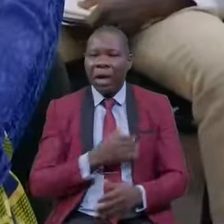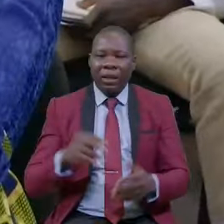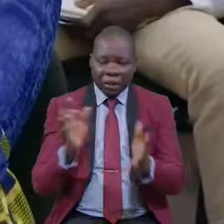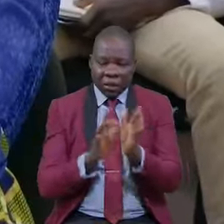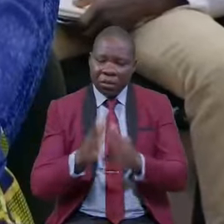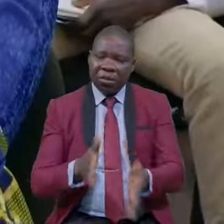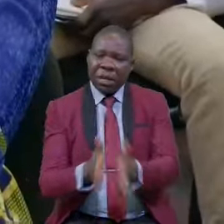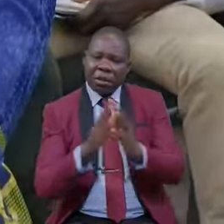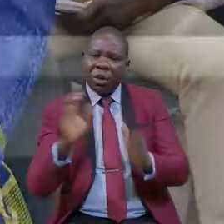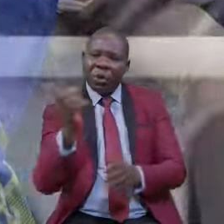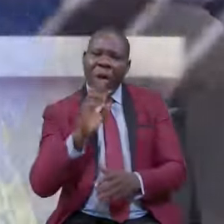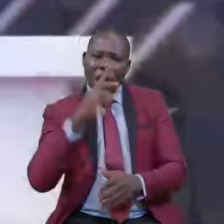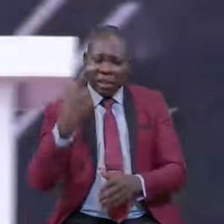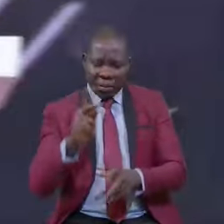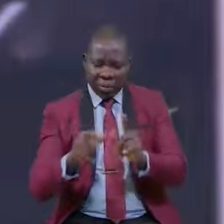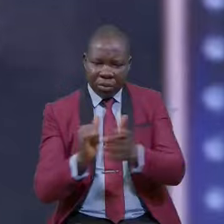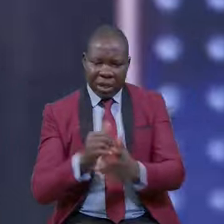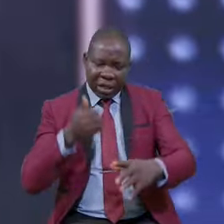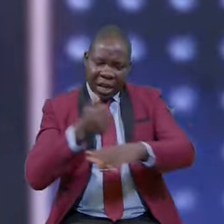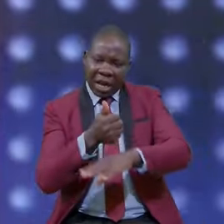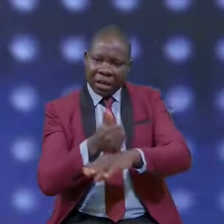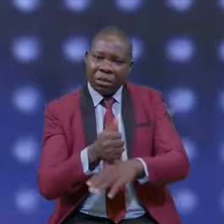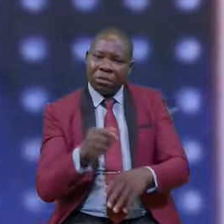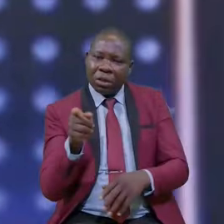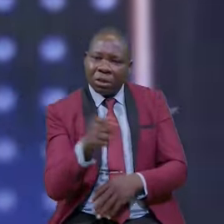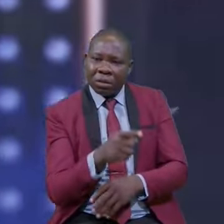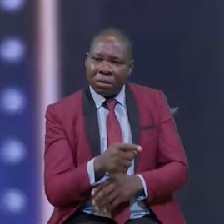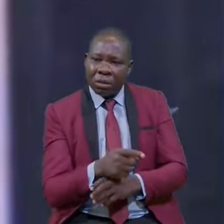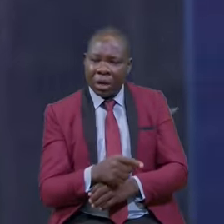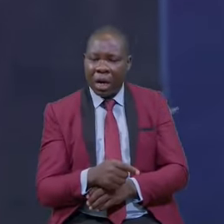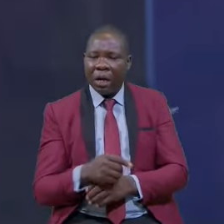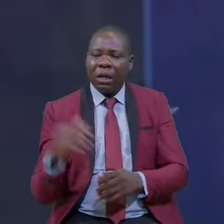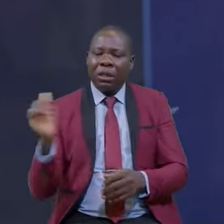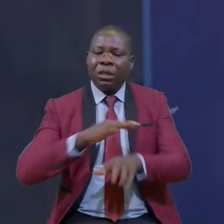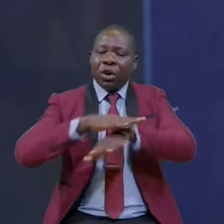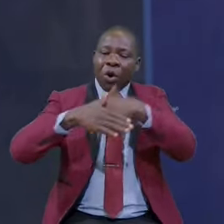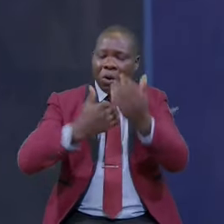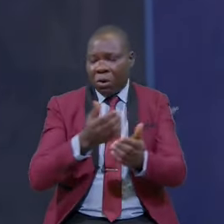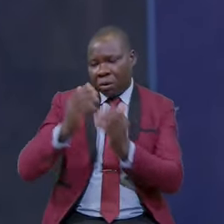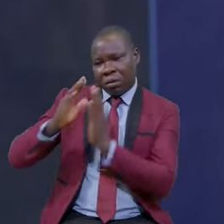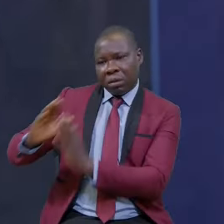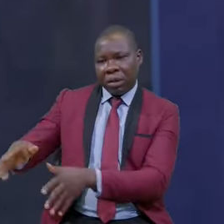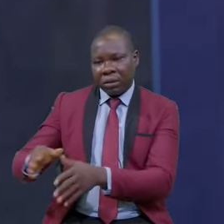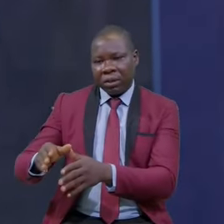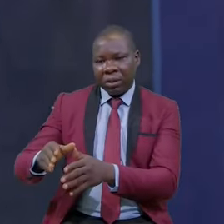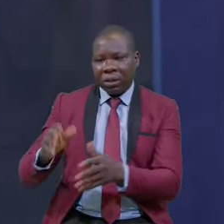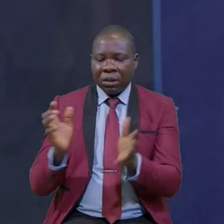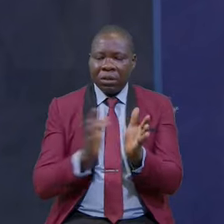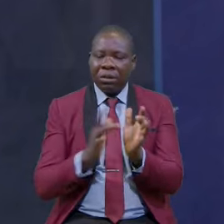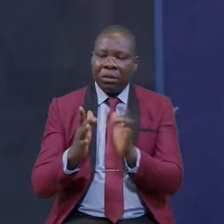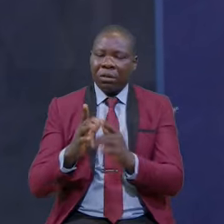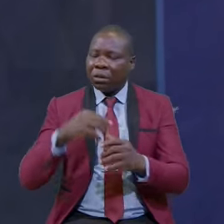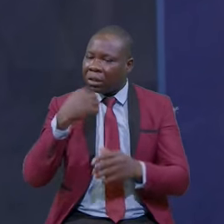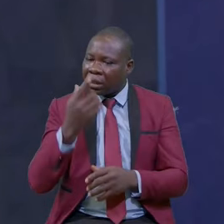God bless you. Que Dieu vous bénisse. And the woman, et la femme, if she didn't wait, si elle n'avait pas attendu, sweet, I heard ah,